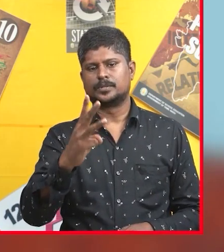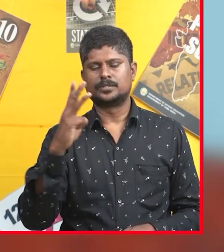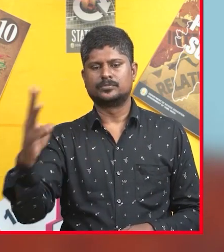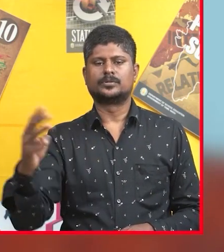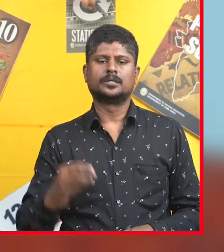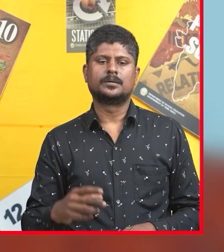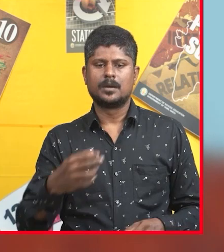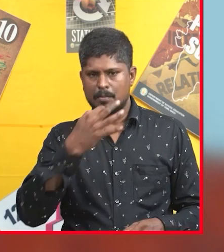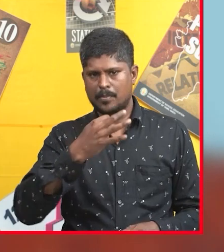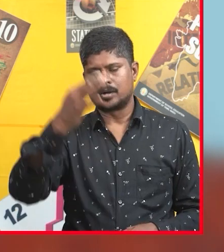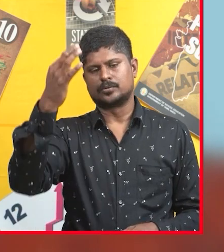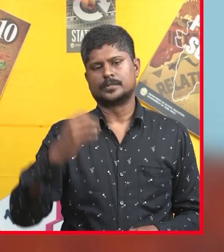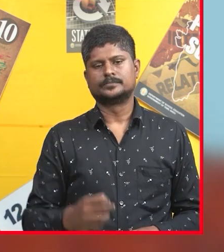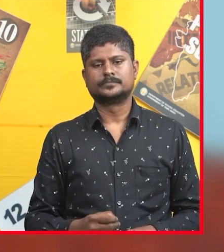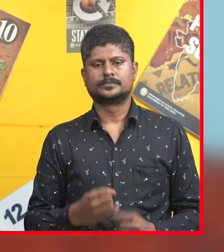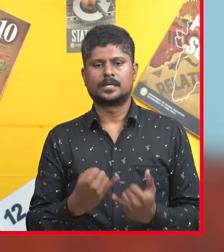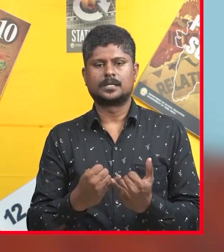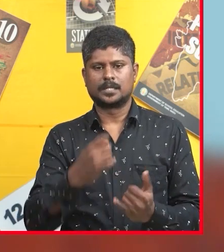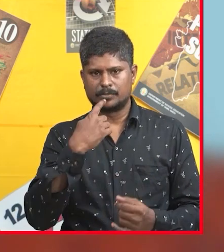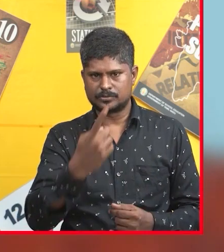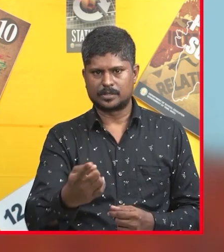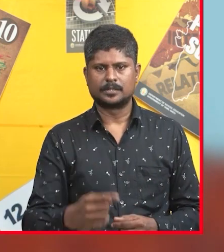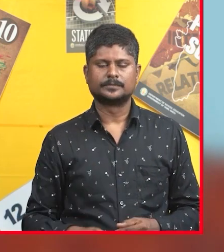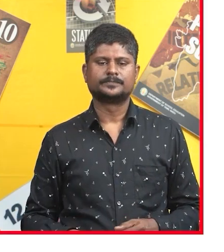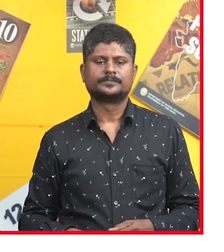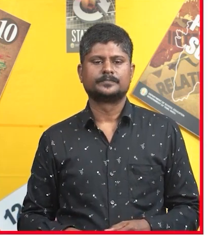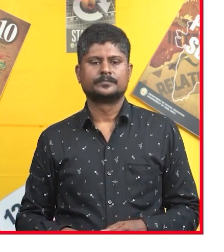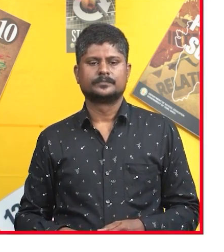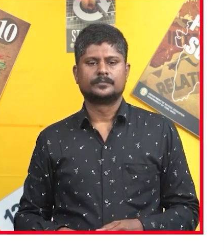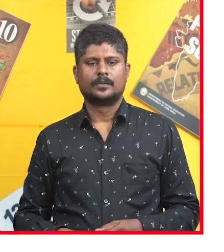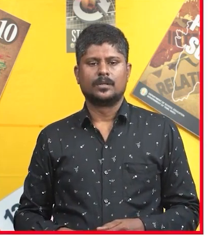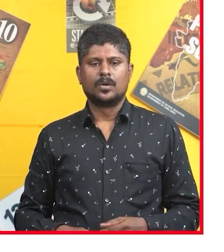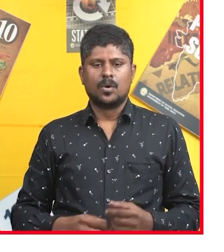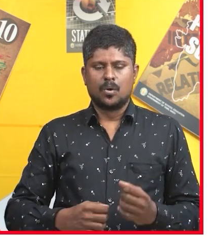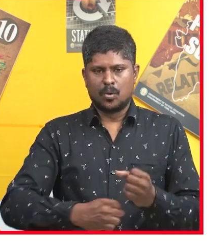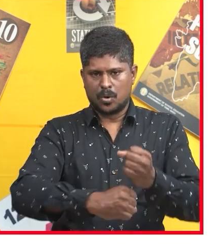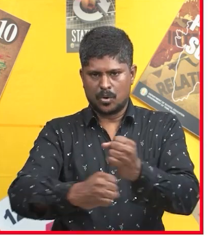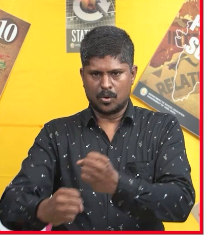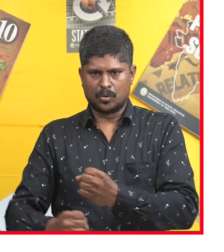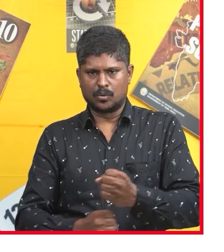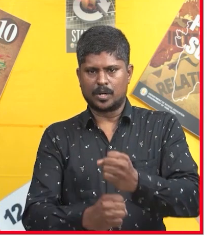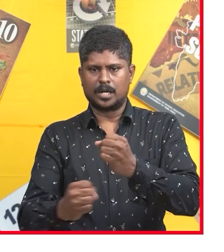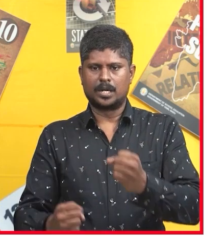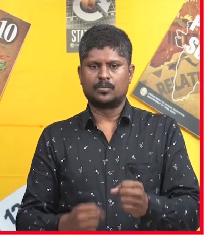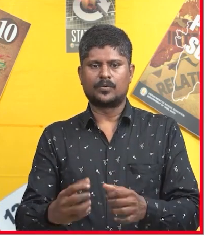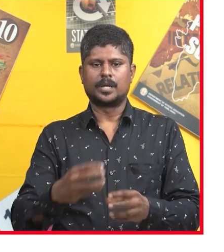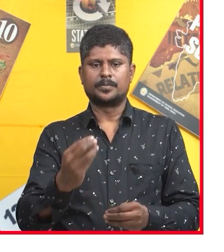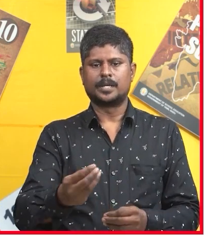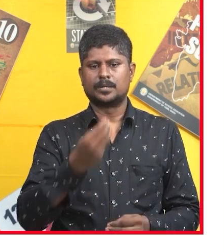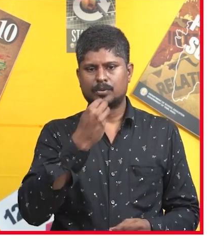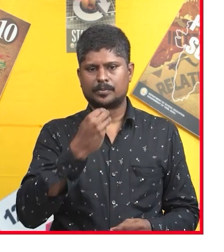333 பாடல் ஒரு கருத்தை சொல்லுது. அந்த பாடலை பாருங்க. குரல் உணங்கு விதை திணை உரல்வாய்